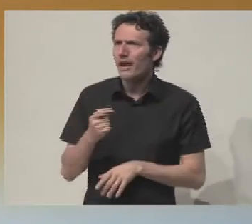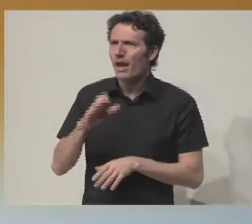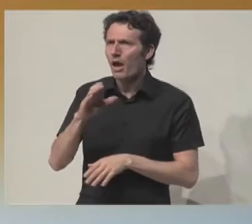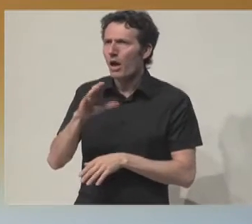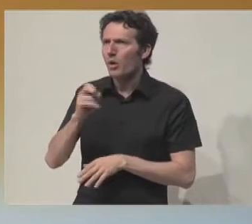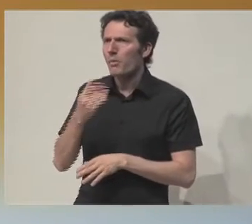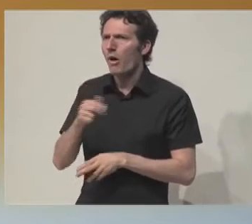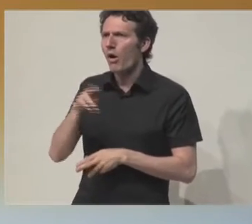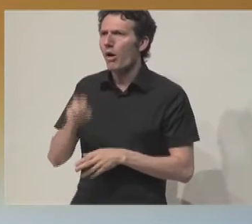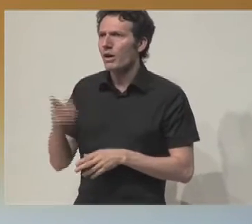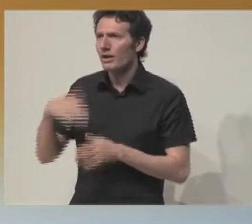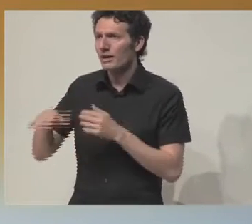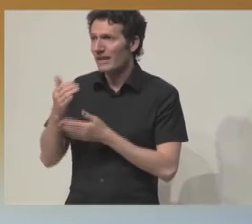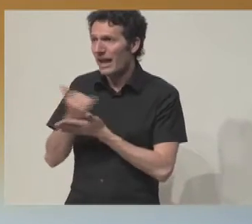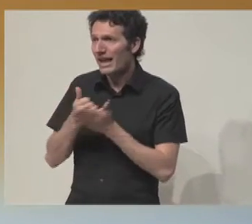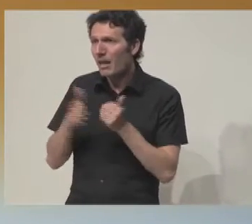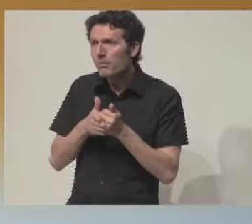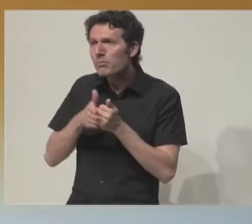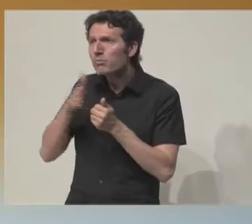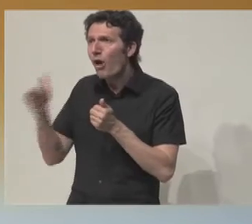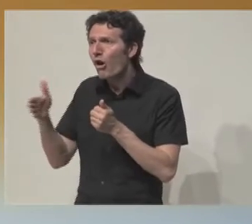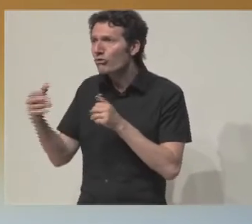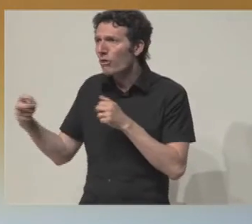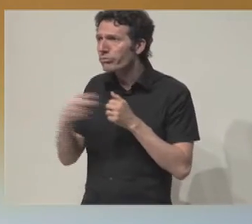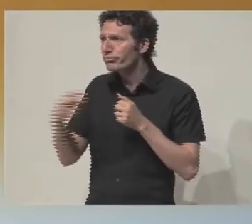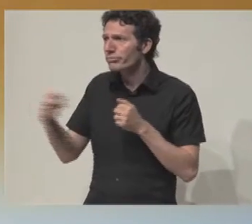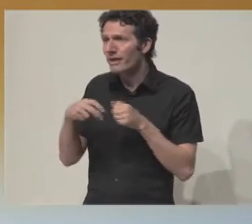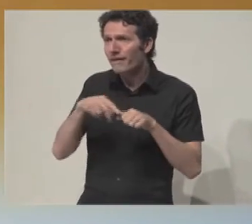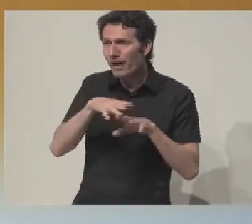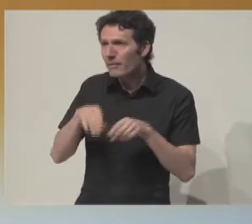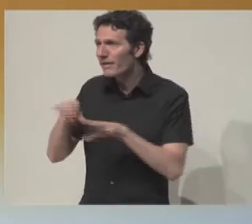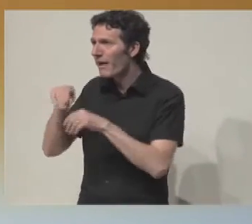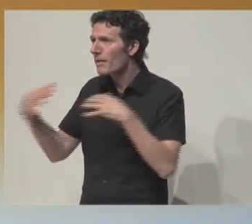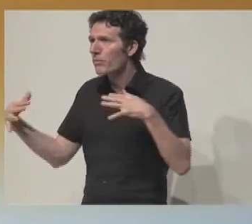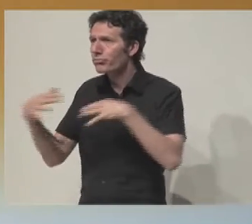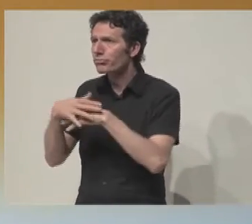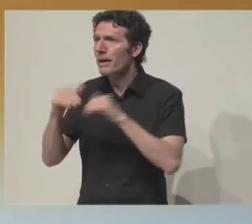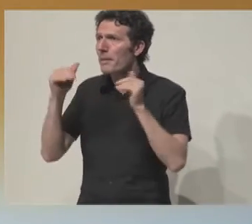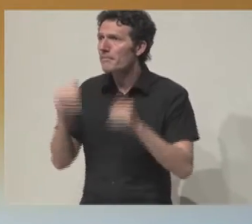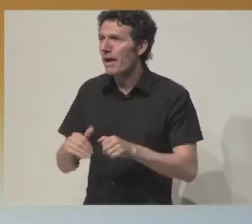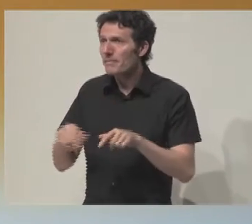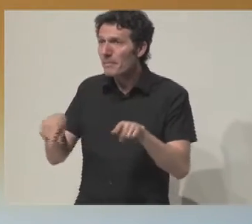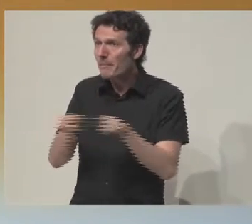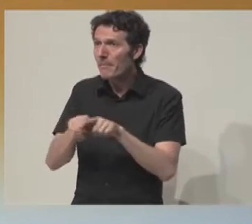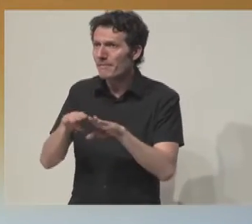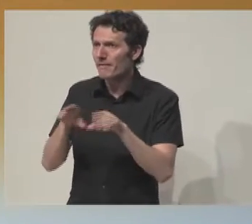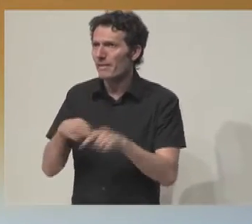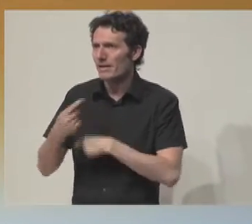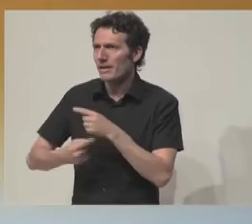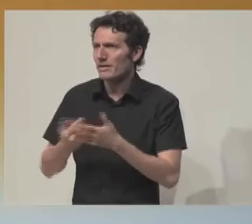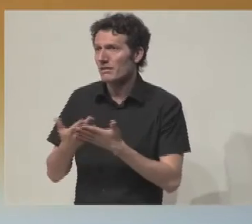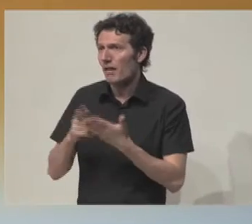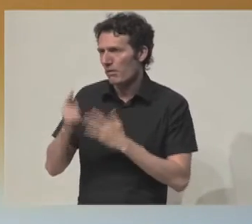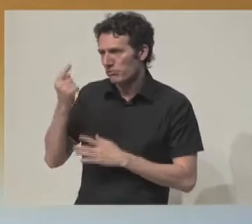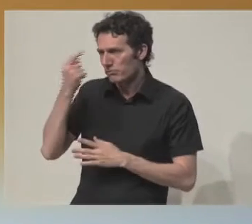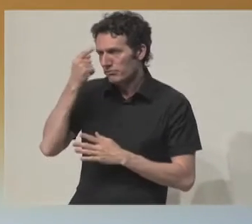mayotte ce sont les îles voisines ce sont les mêmes familles absolument les même veine eh bien il faut avoir ça en